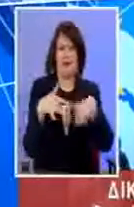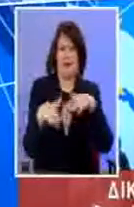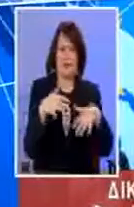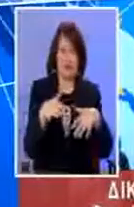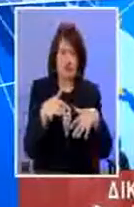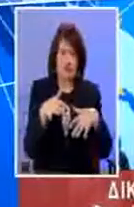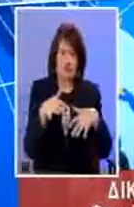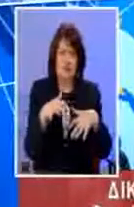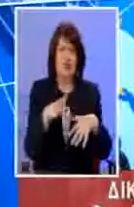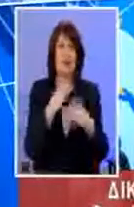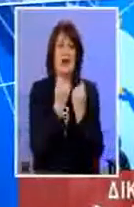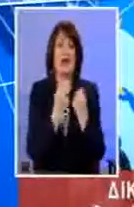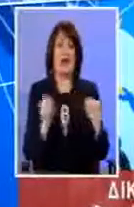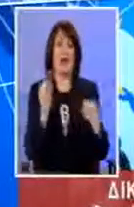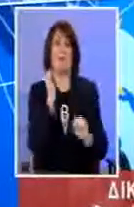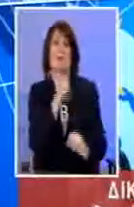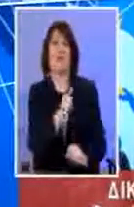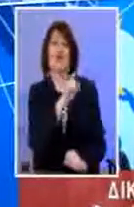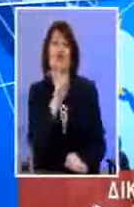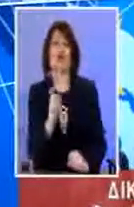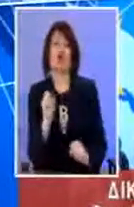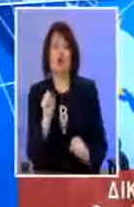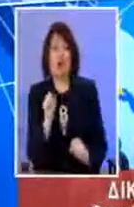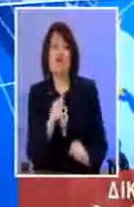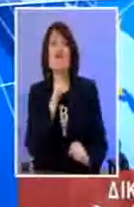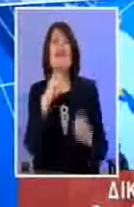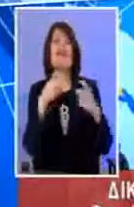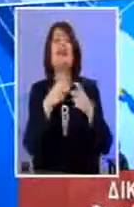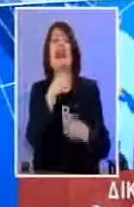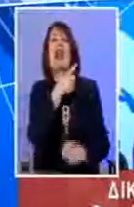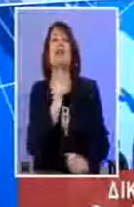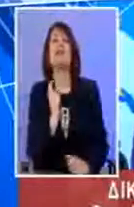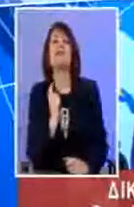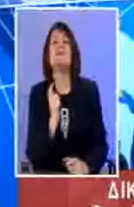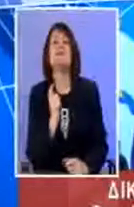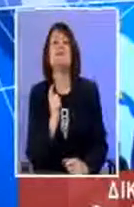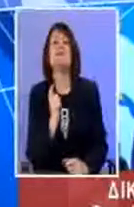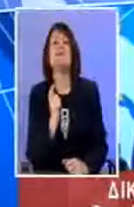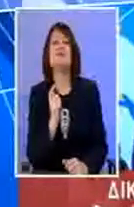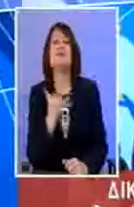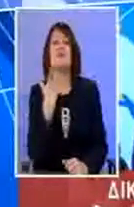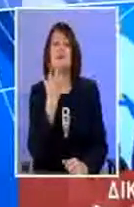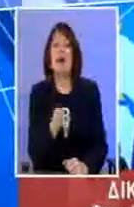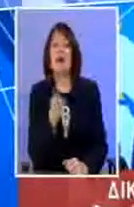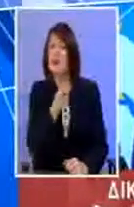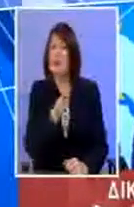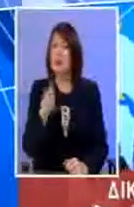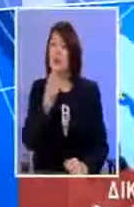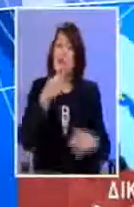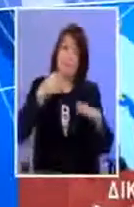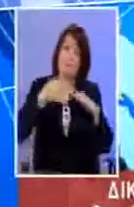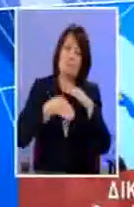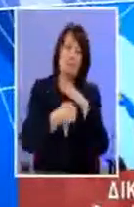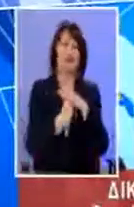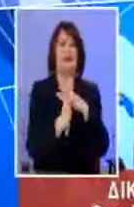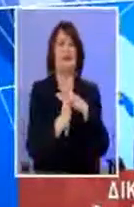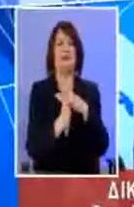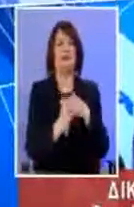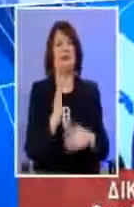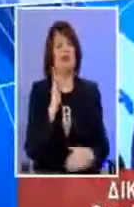λόγους αυτόνομης διαβίωσης να έρθει στις Βρυξέλλες όπου υπάρχει πολύ μεγαλύτερη προσβασιμότητα και μπορούσε